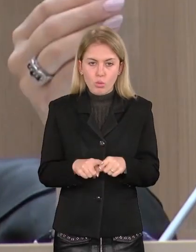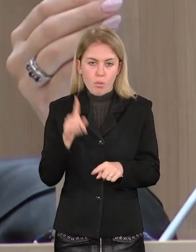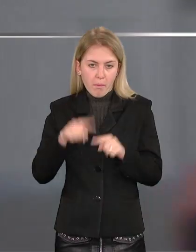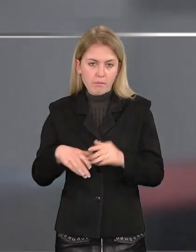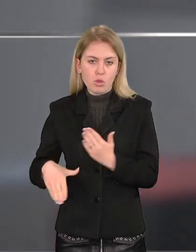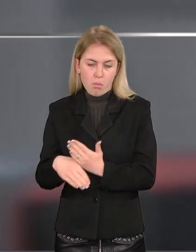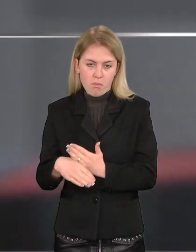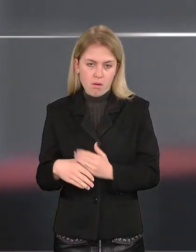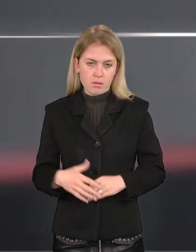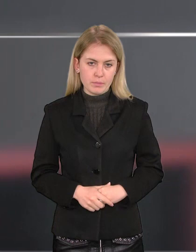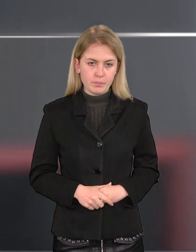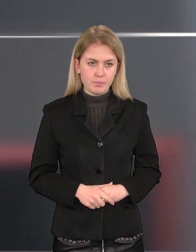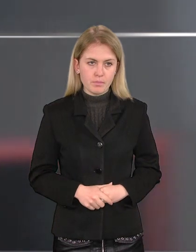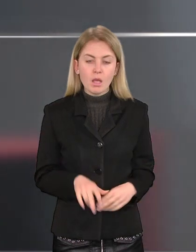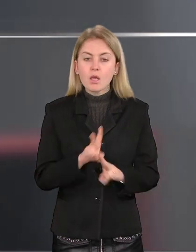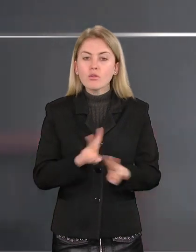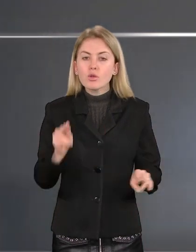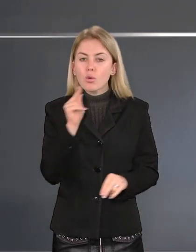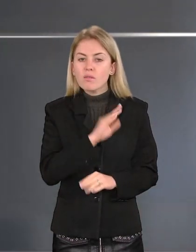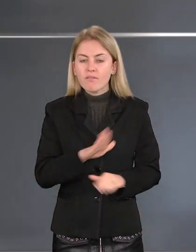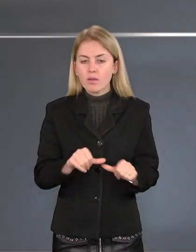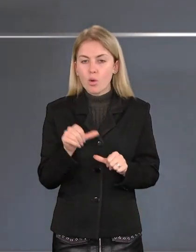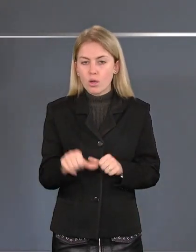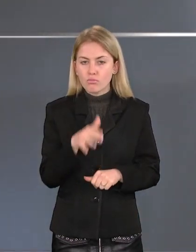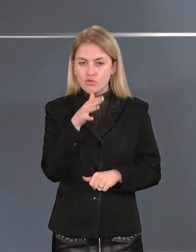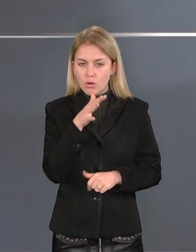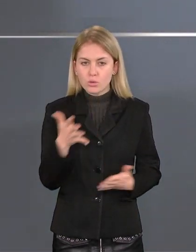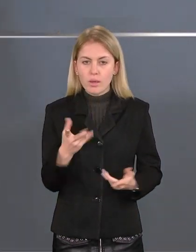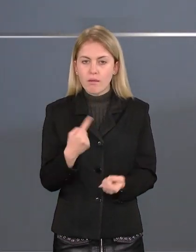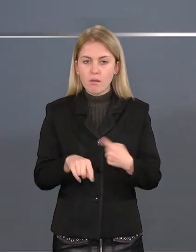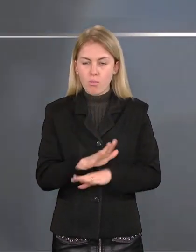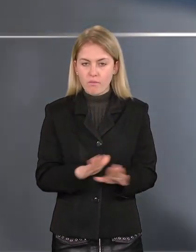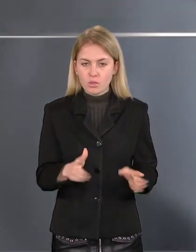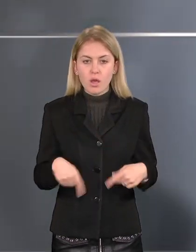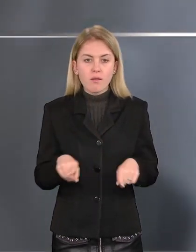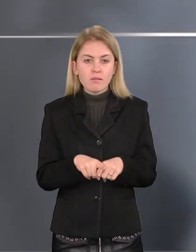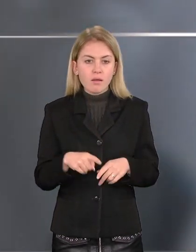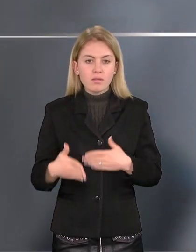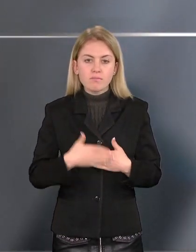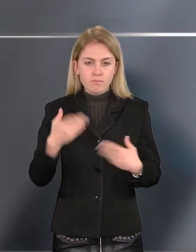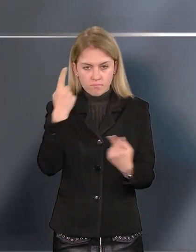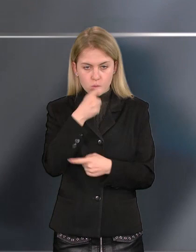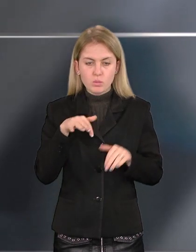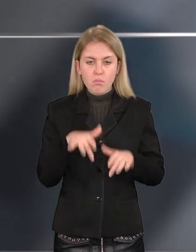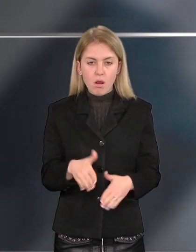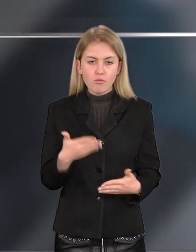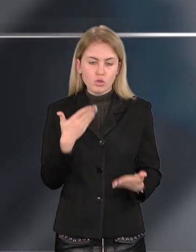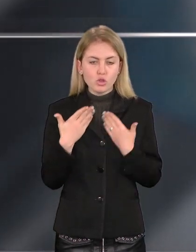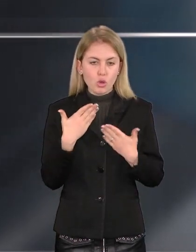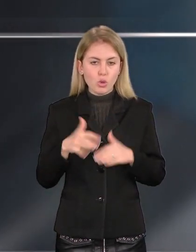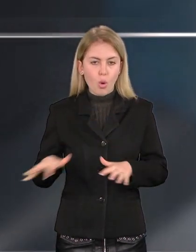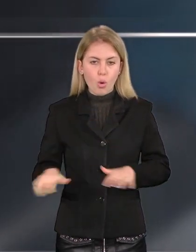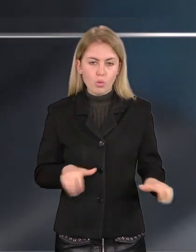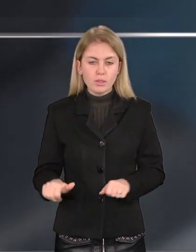допомагайте. Ніхто не винен, окрім часу, який не повернеш. Отакий вирок оголосили у справі щодо корупції